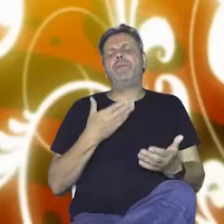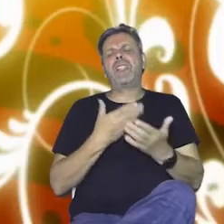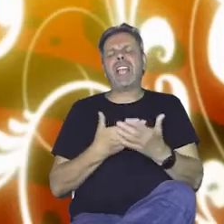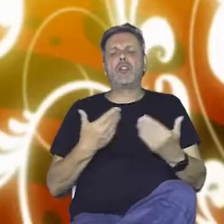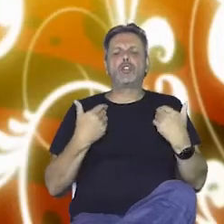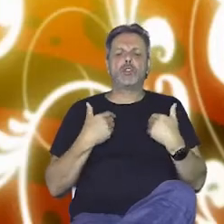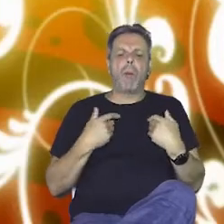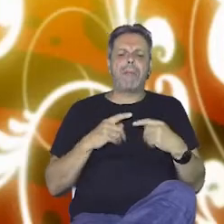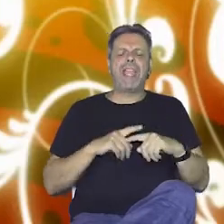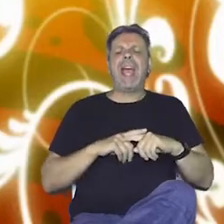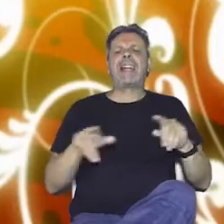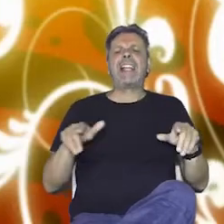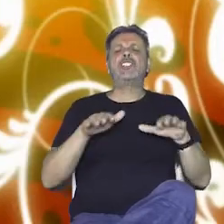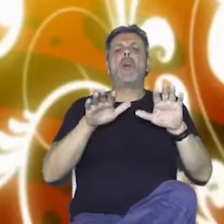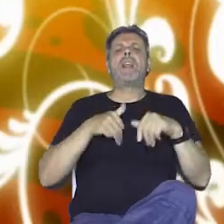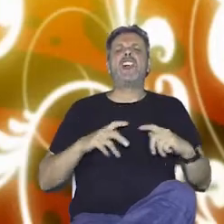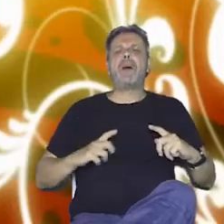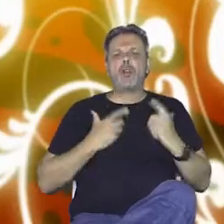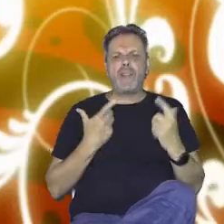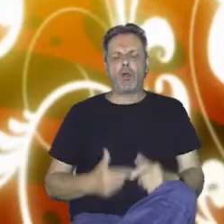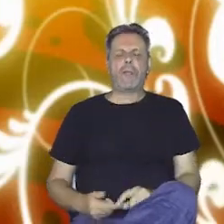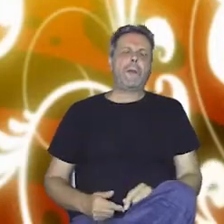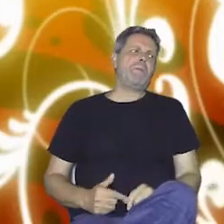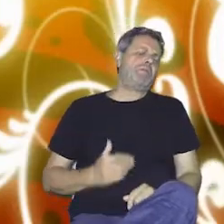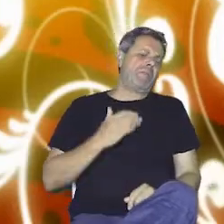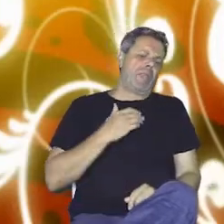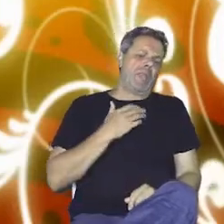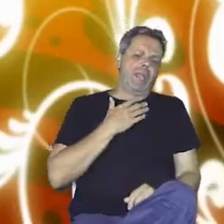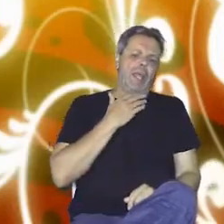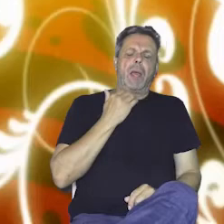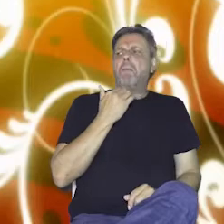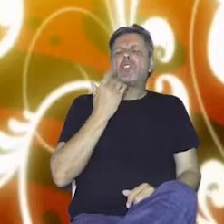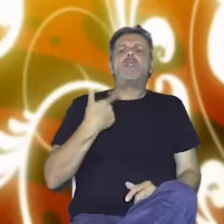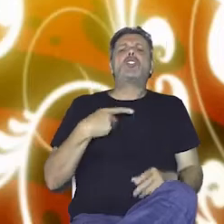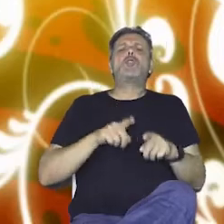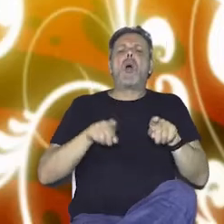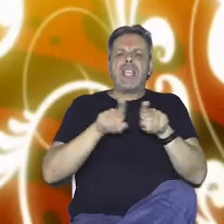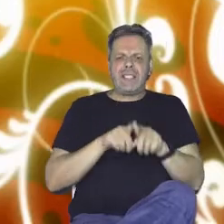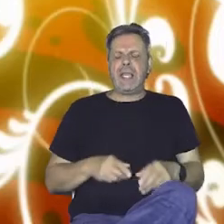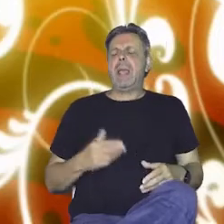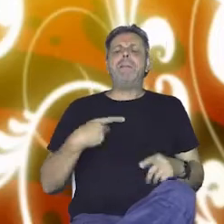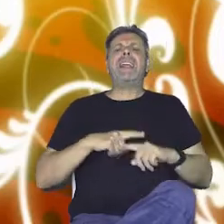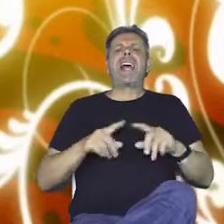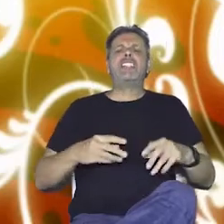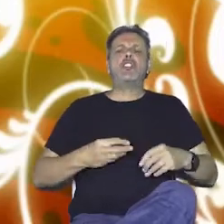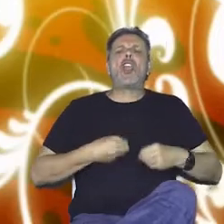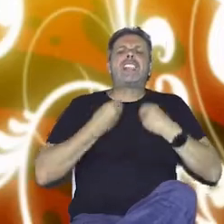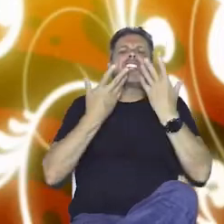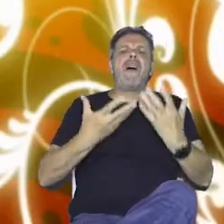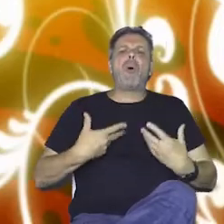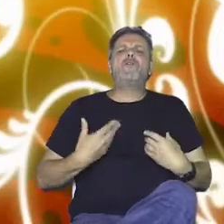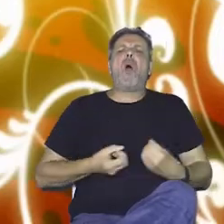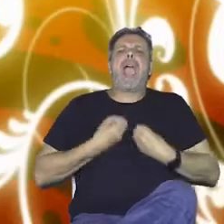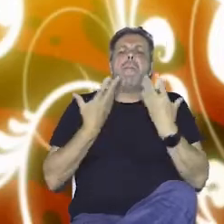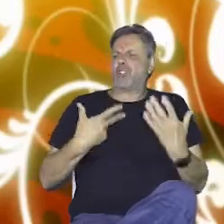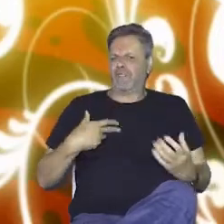mi različito prihvaćamo život, koliko god smo isti, da, mi različito izražavamo svoje emocije, svoje